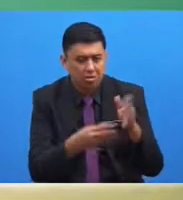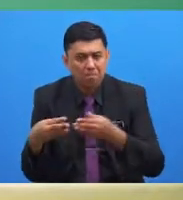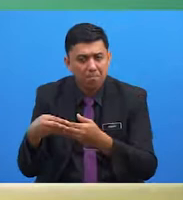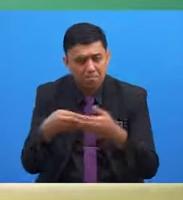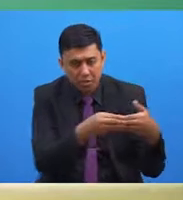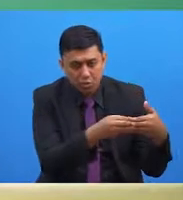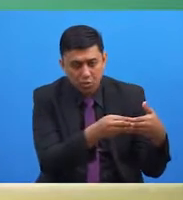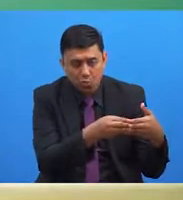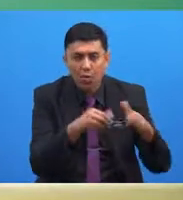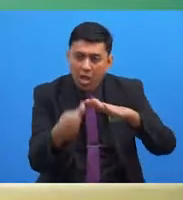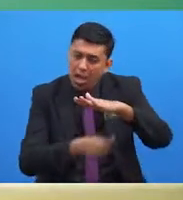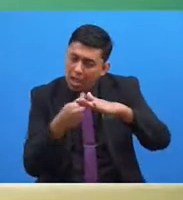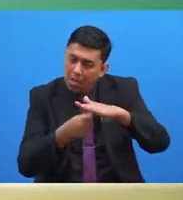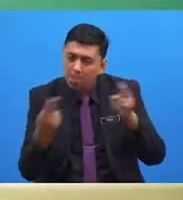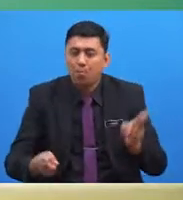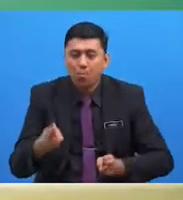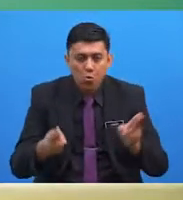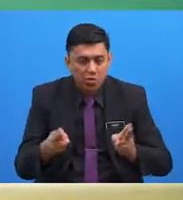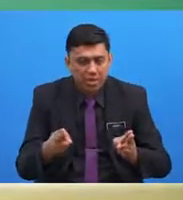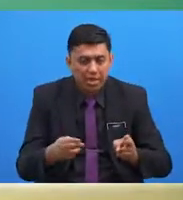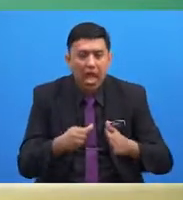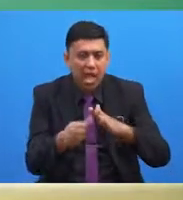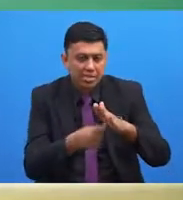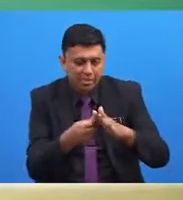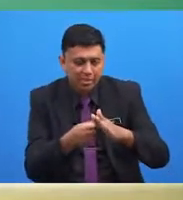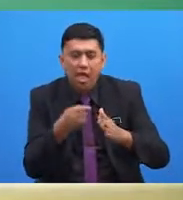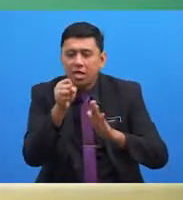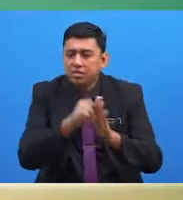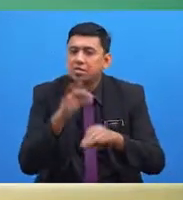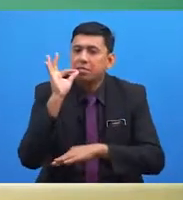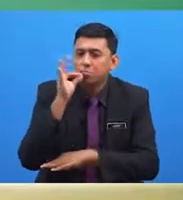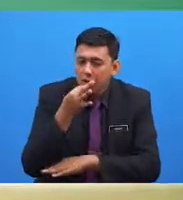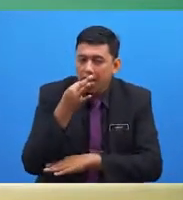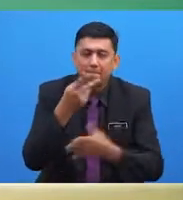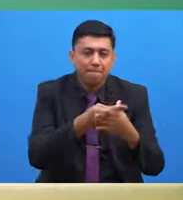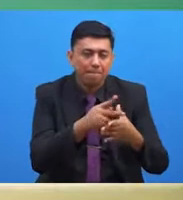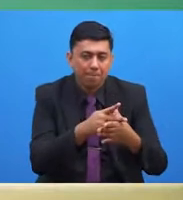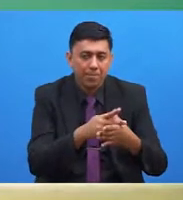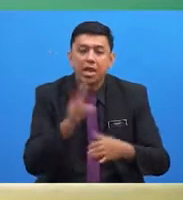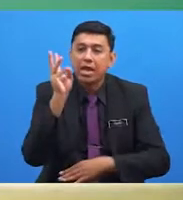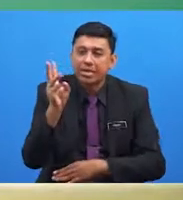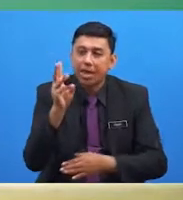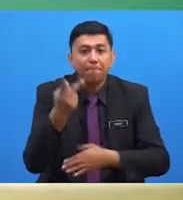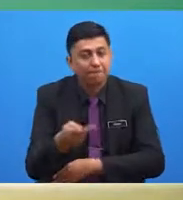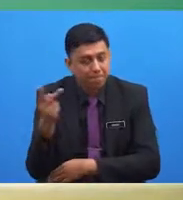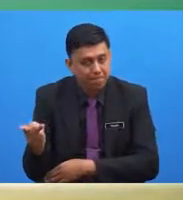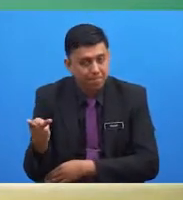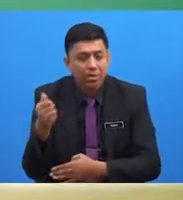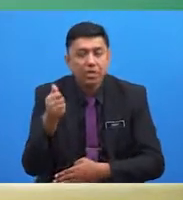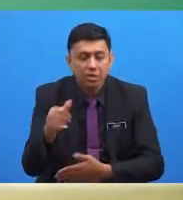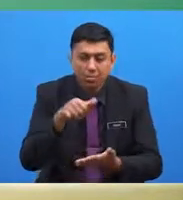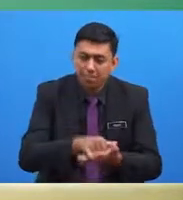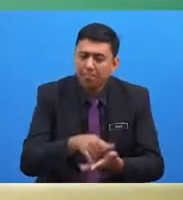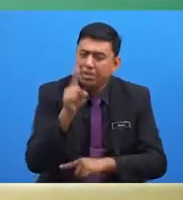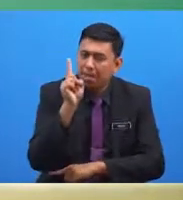asas pengurusan sesebuah perniagaan perkongsian. Akta tersebut menyatakan 6 perkara, iaitu